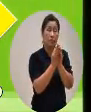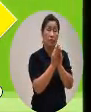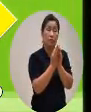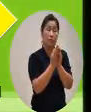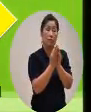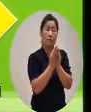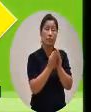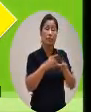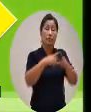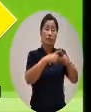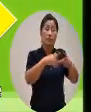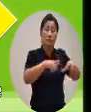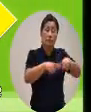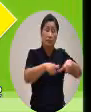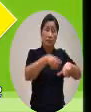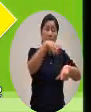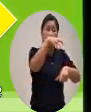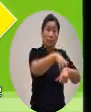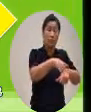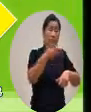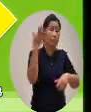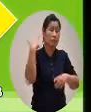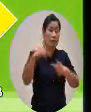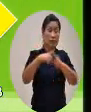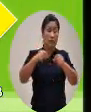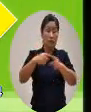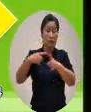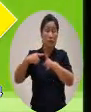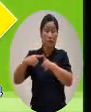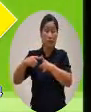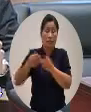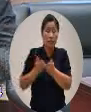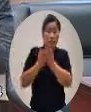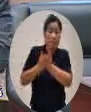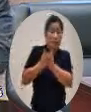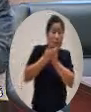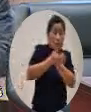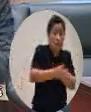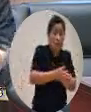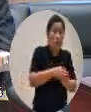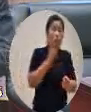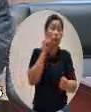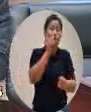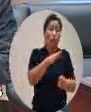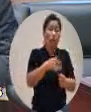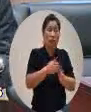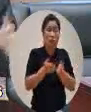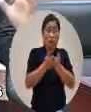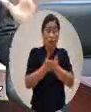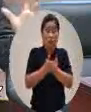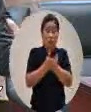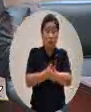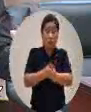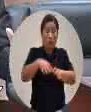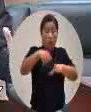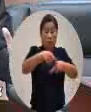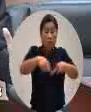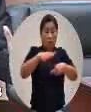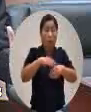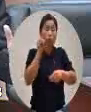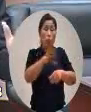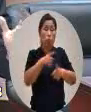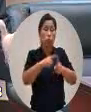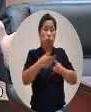日本人要去軍港土地園的人齁都叫他們拔拔有很多地方拔還有他們